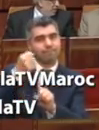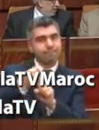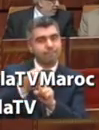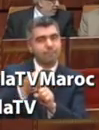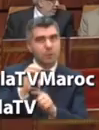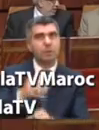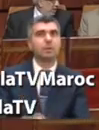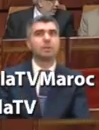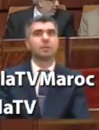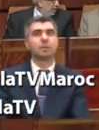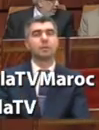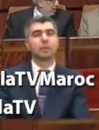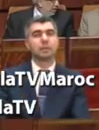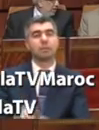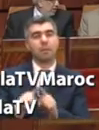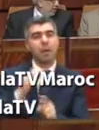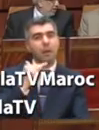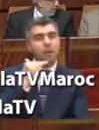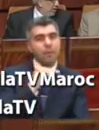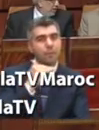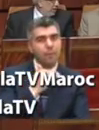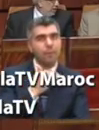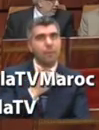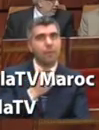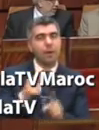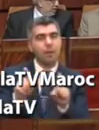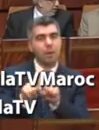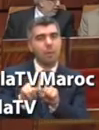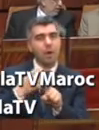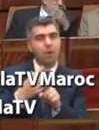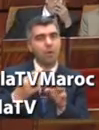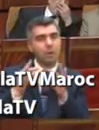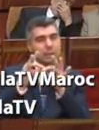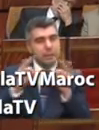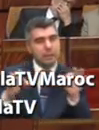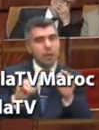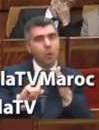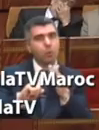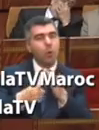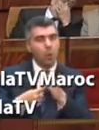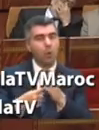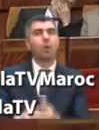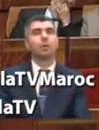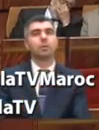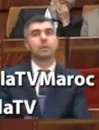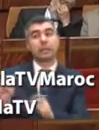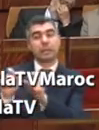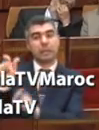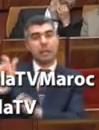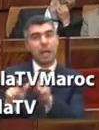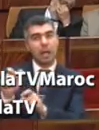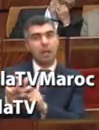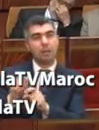وبالتالي نطالبكم بتسريع يعني تأهيل ديال الشبكة القروية الكهربائية وتمكنوا هاد الناس